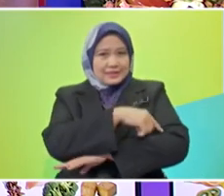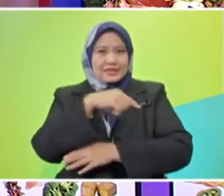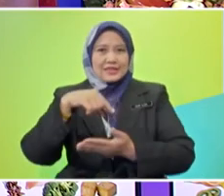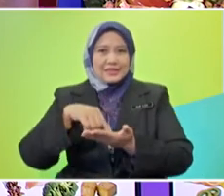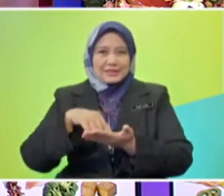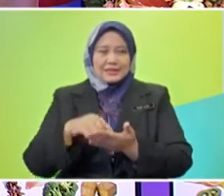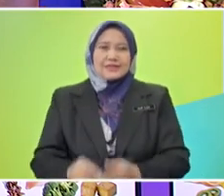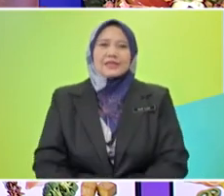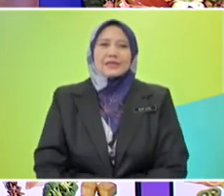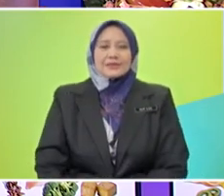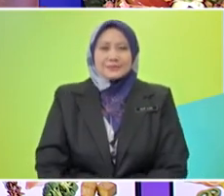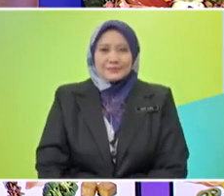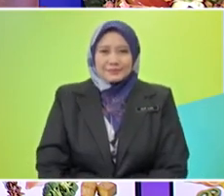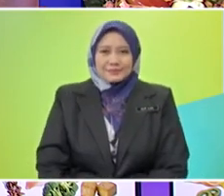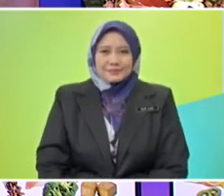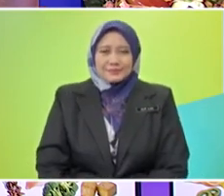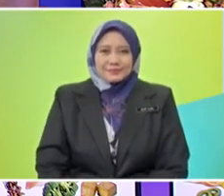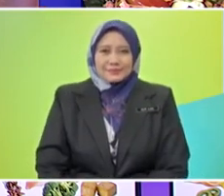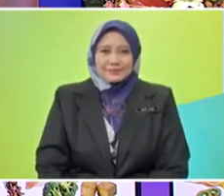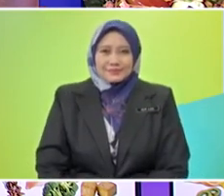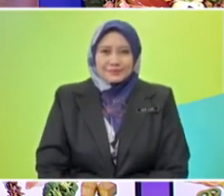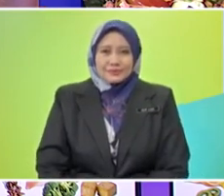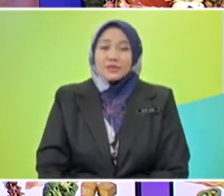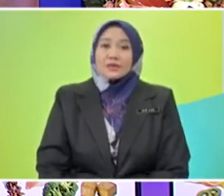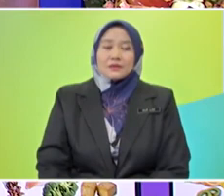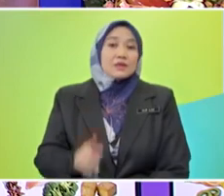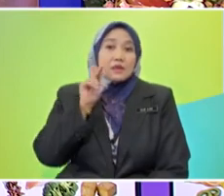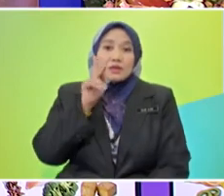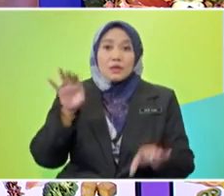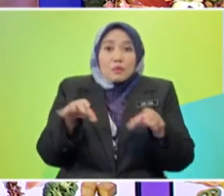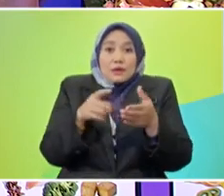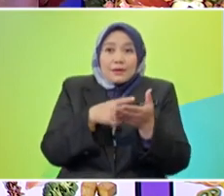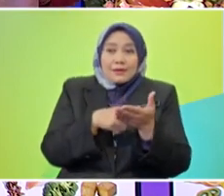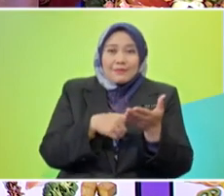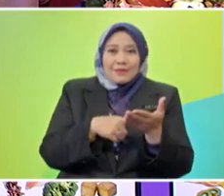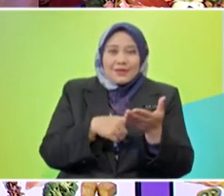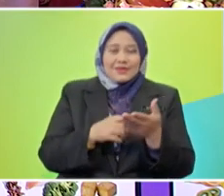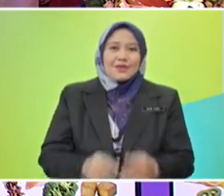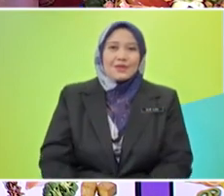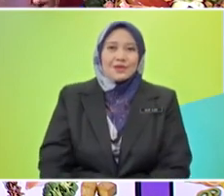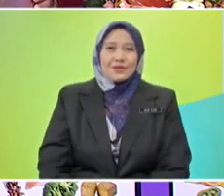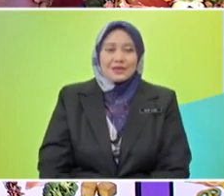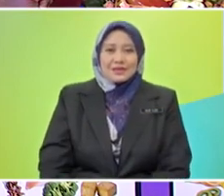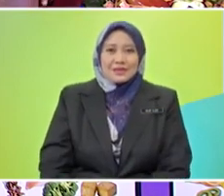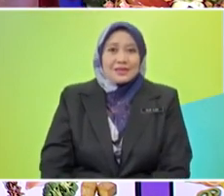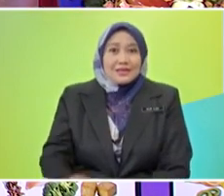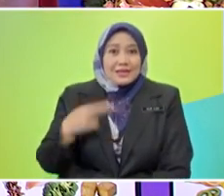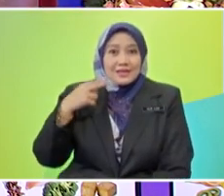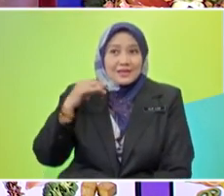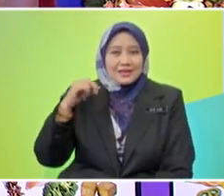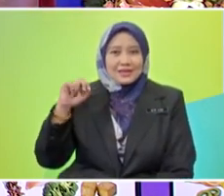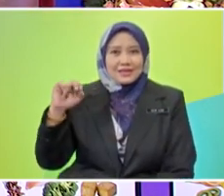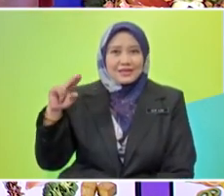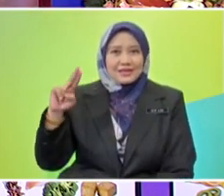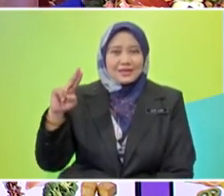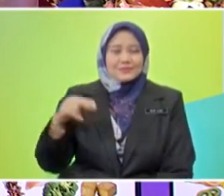kak. Busy. Macam-macam lah busy. Akak buat apa ni, kak? Wuih, alamak ni saya ingat akak ni. Aduh, ha, untuk hai. Busy lah. Untuk siapa lagi